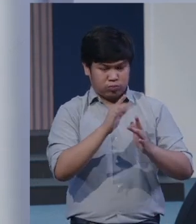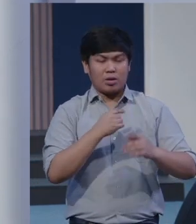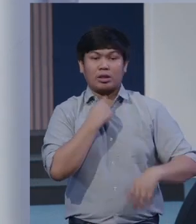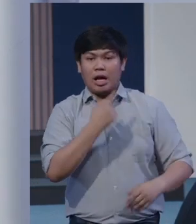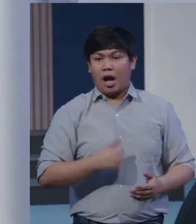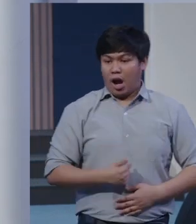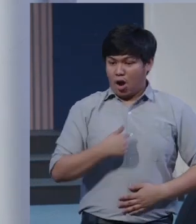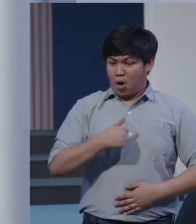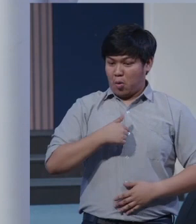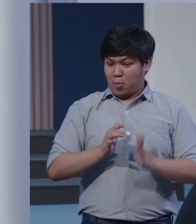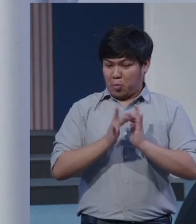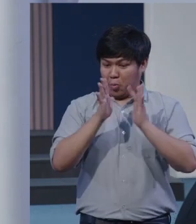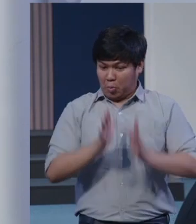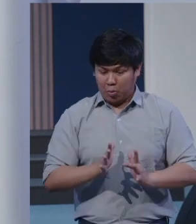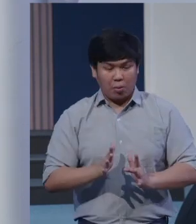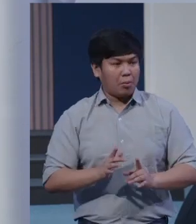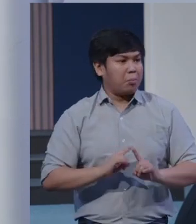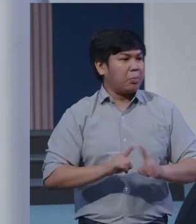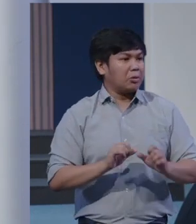at